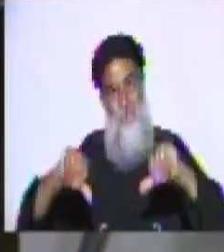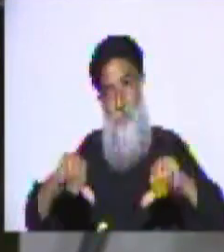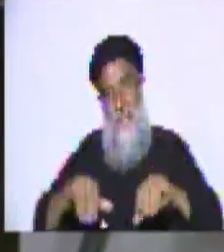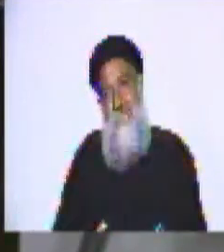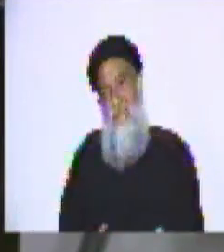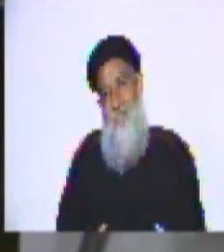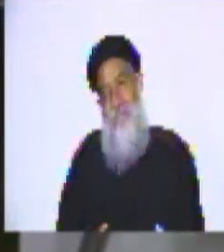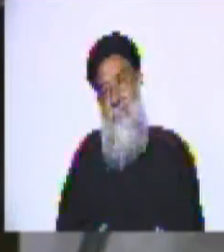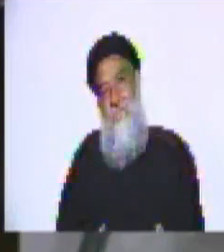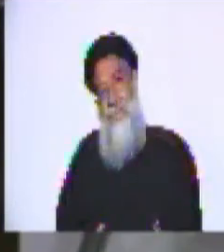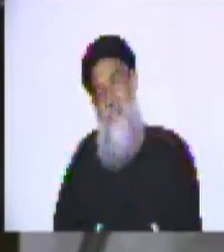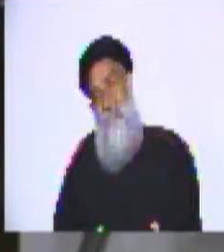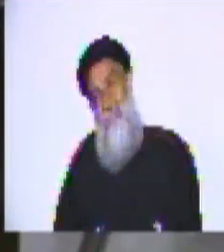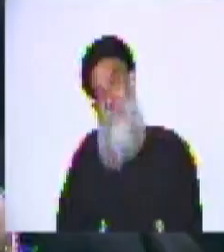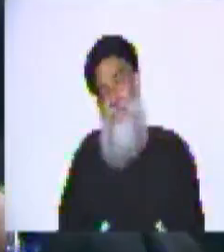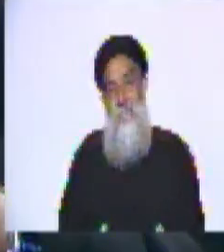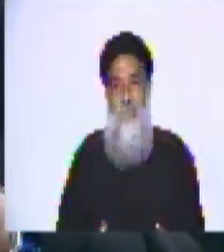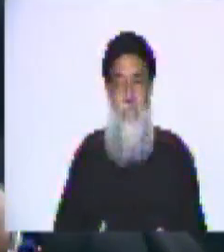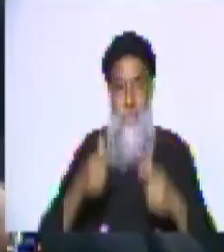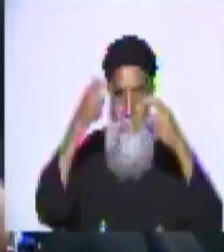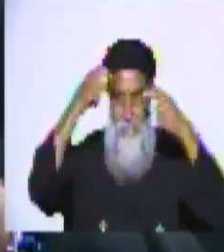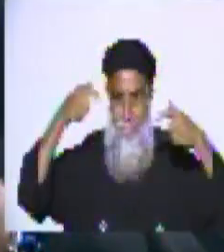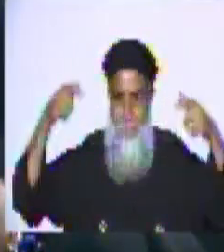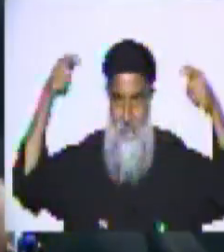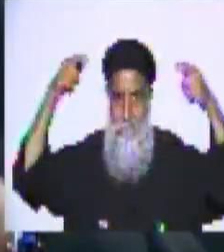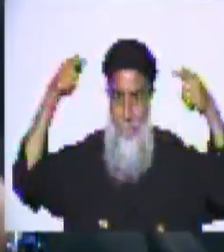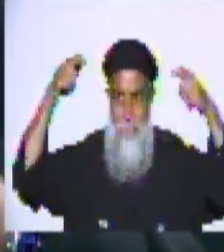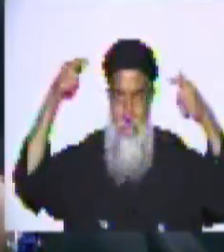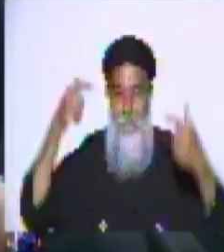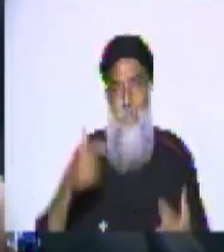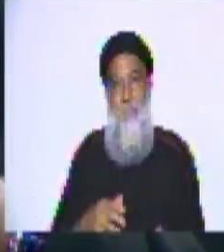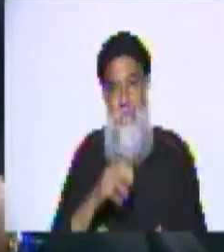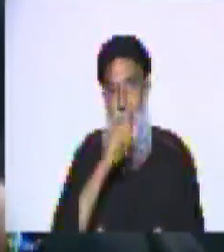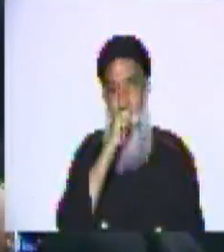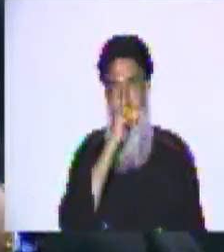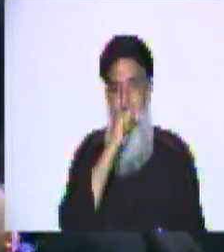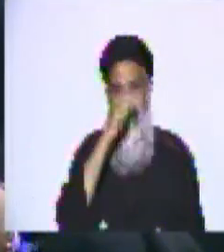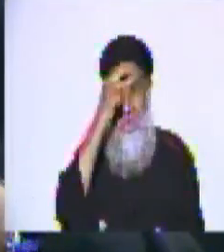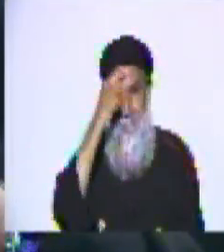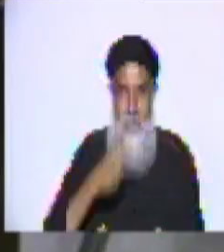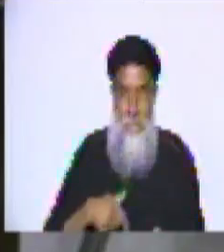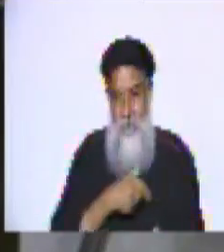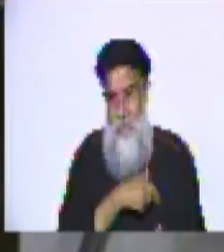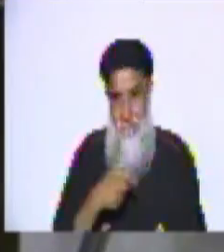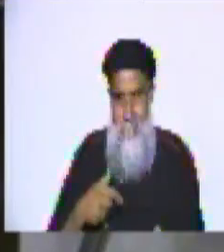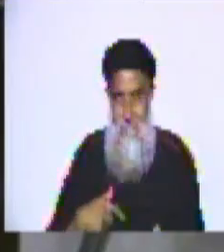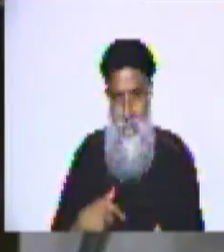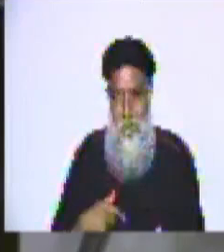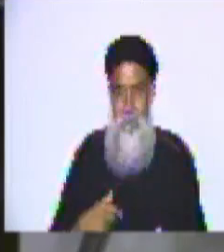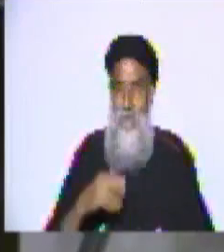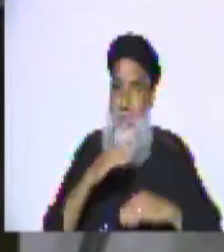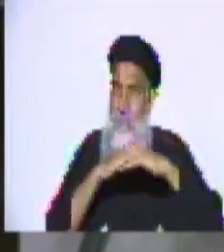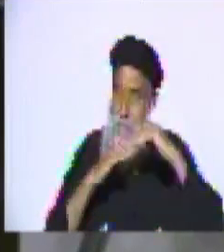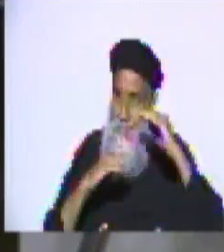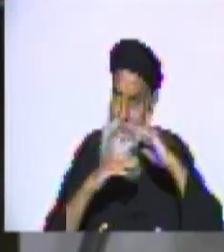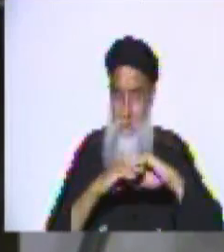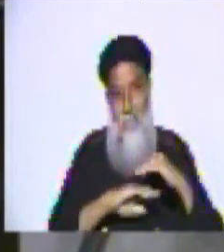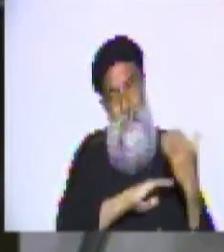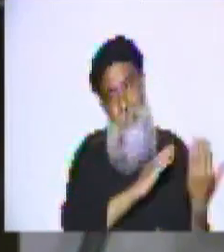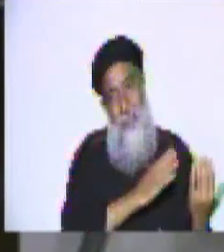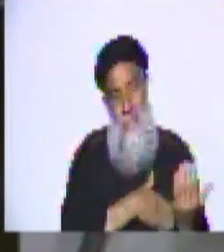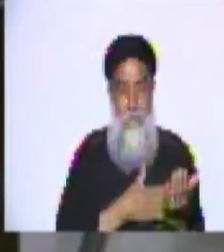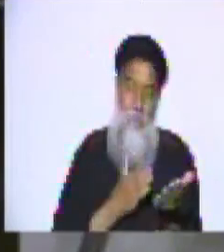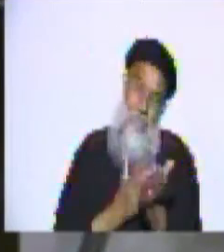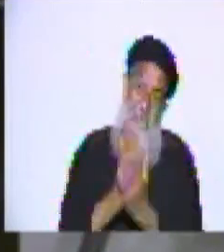ينفعش يعني. يا سيدنا، الأسرار الكنسية من ضمن العقيدة؟ طبعا، لأن هي اللي بنعيش بيها